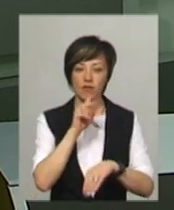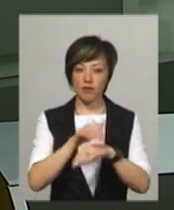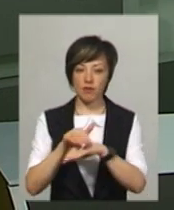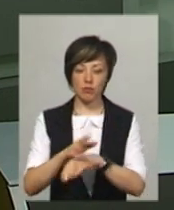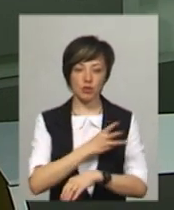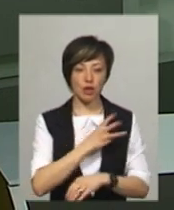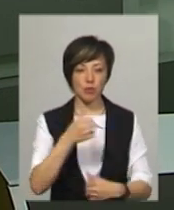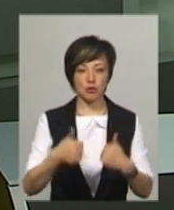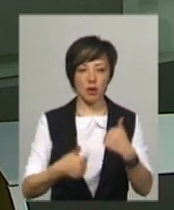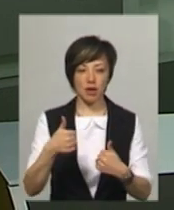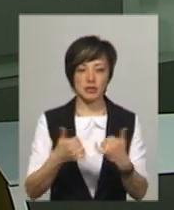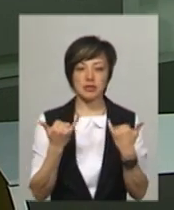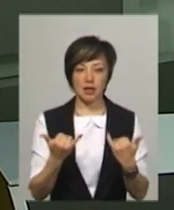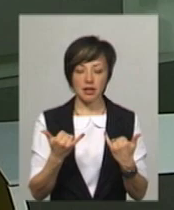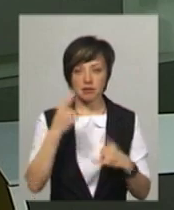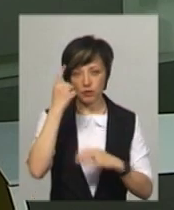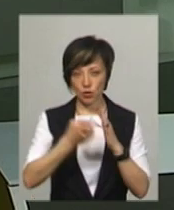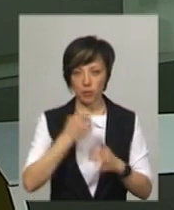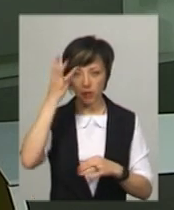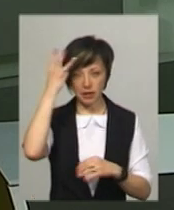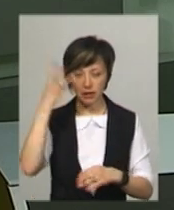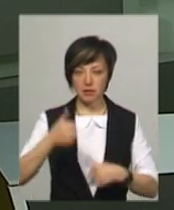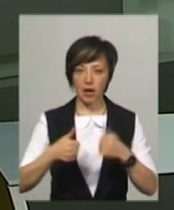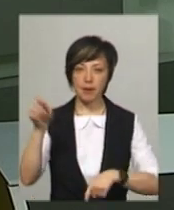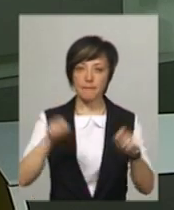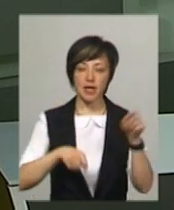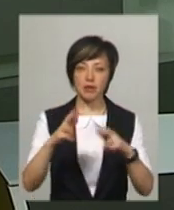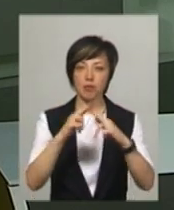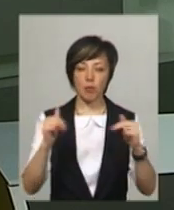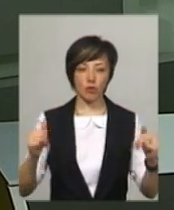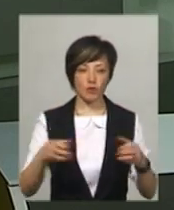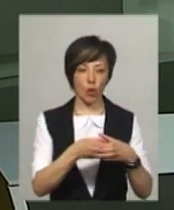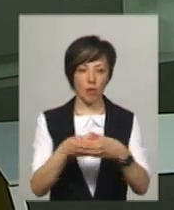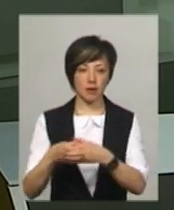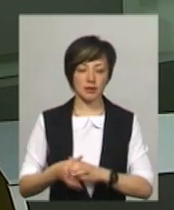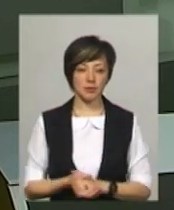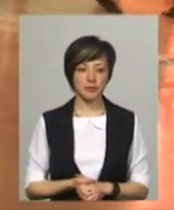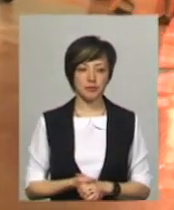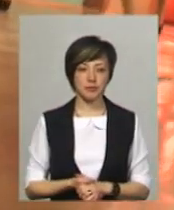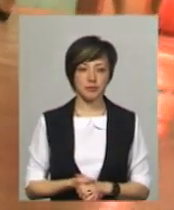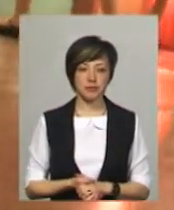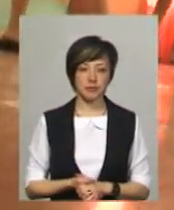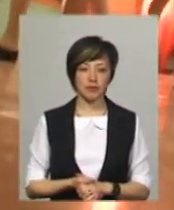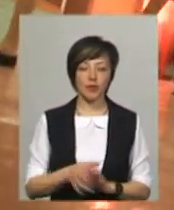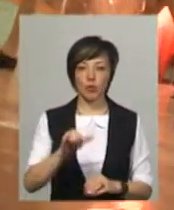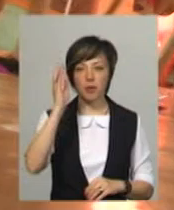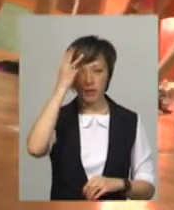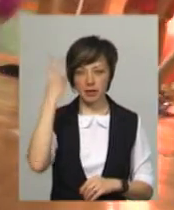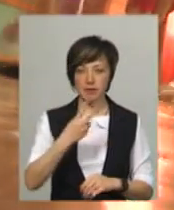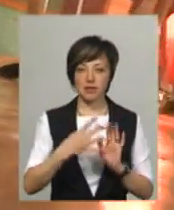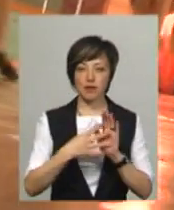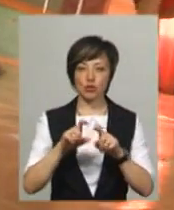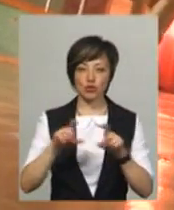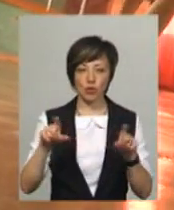бажання позмагатися. Наразі відомо, що у Хмельницькі на змагання приїдуть дніпропетровські команди. У Хмельницькій